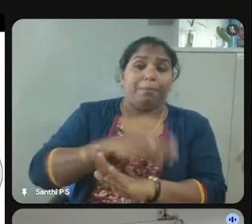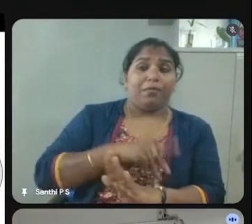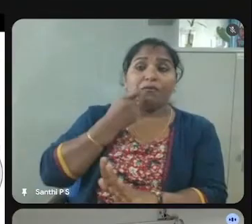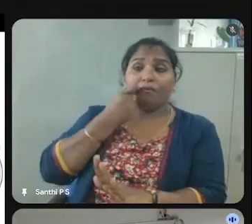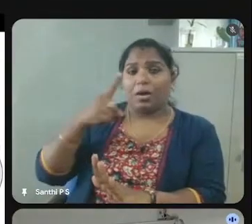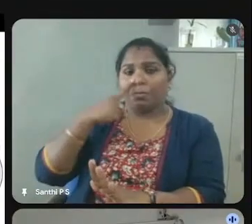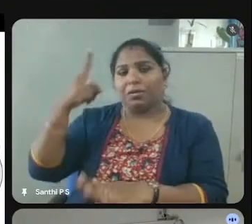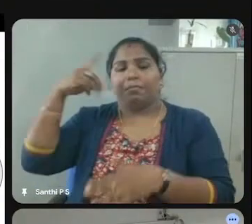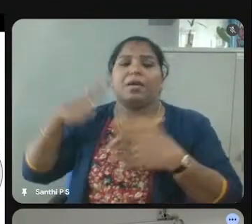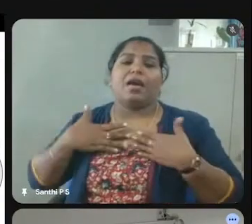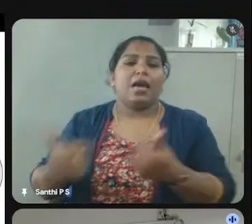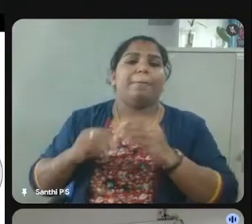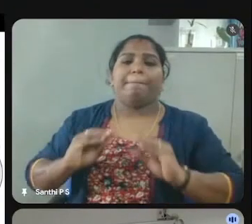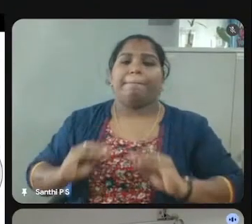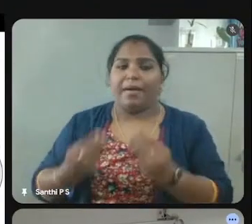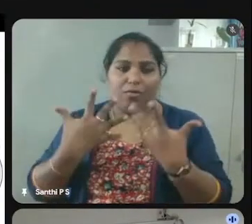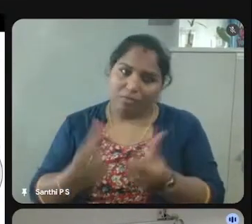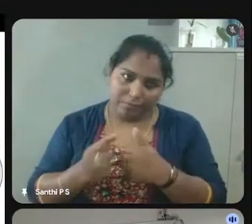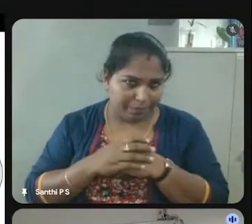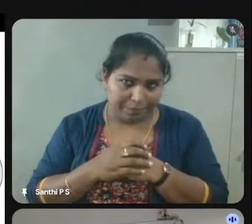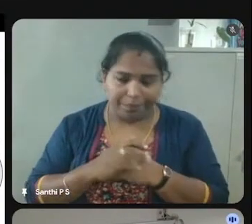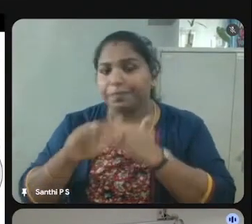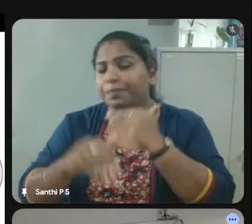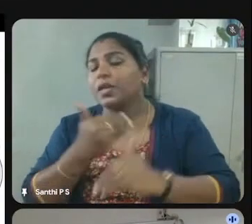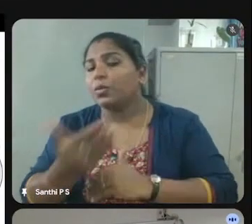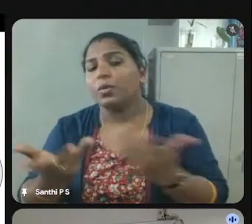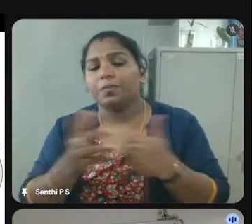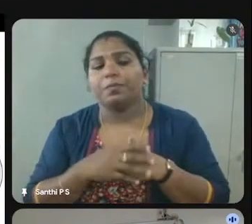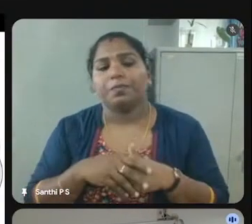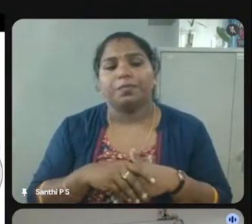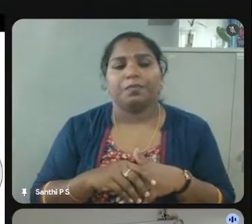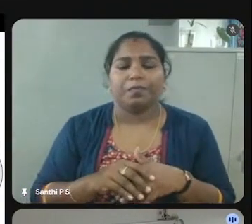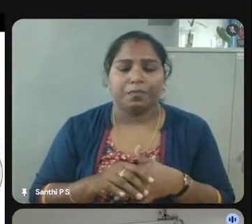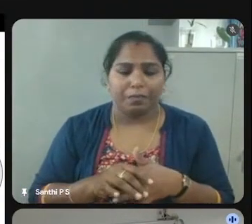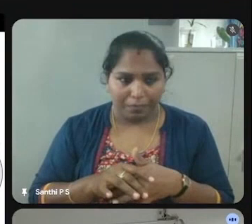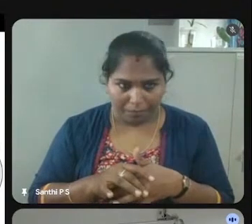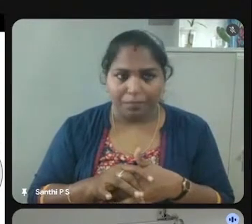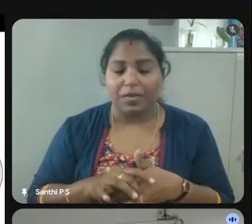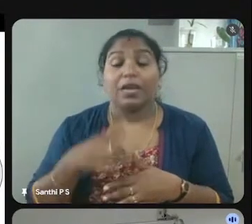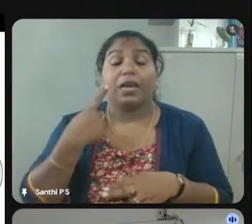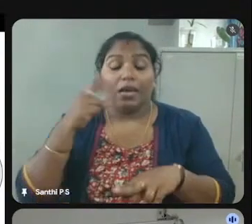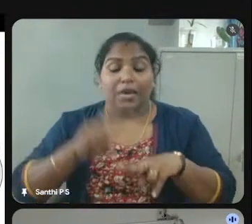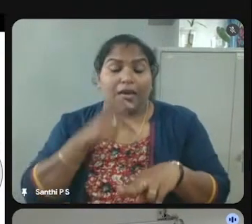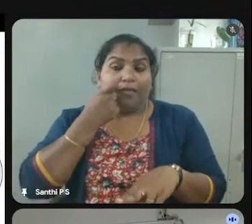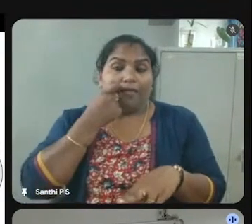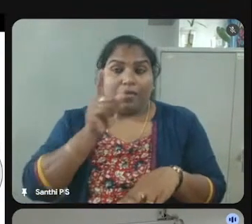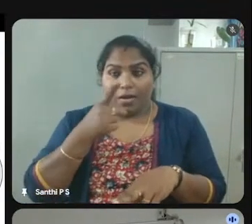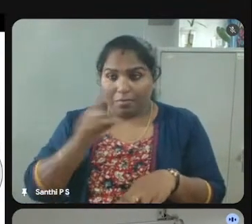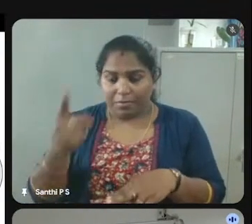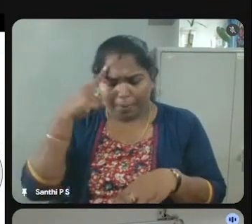അതുപോലെ മെച്ചപ്പെട്ടത് തന്നെയായിരിക്കണം. അതുപോലെ മാനസിക സംഘർഷം, മാതാപിതാക്കളുടെ മാനസിക സംഘർഷം കുട്ടിയുടെ